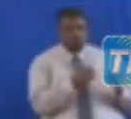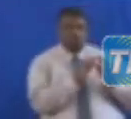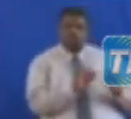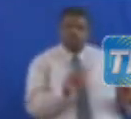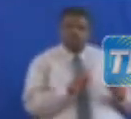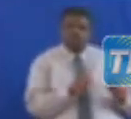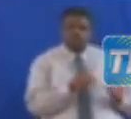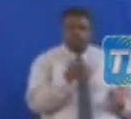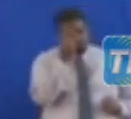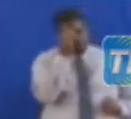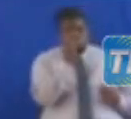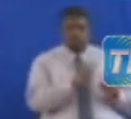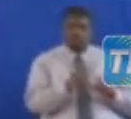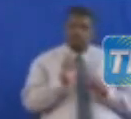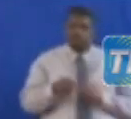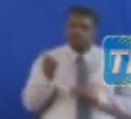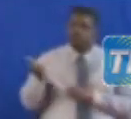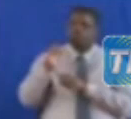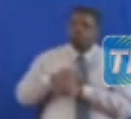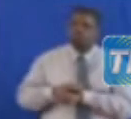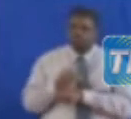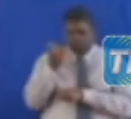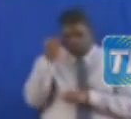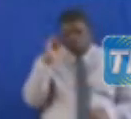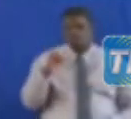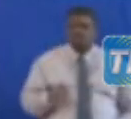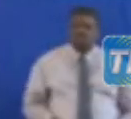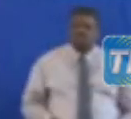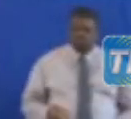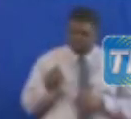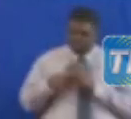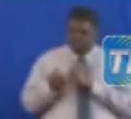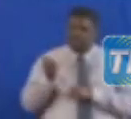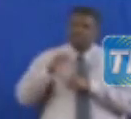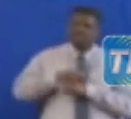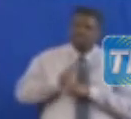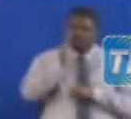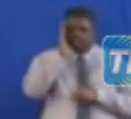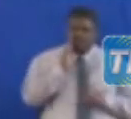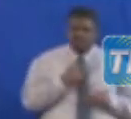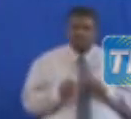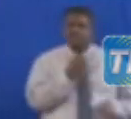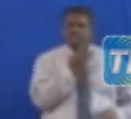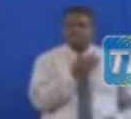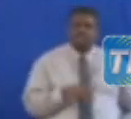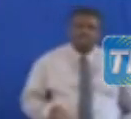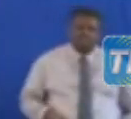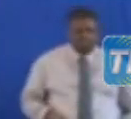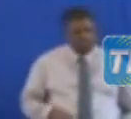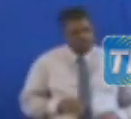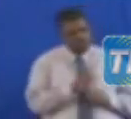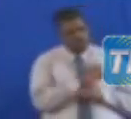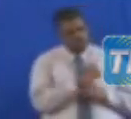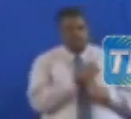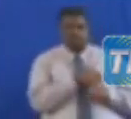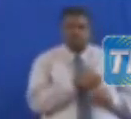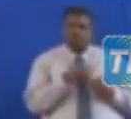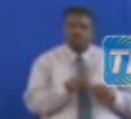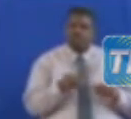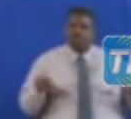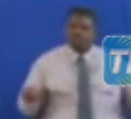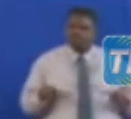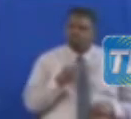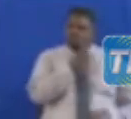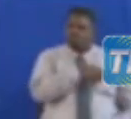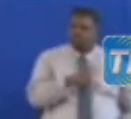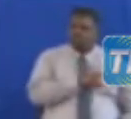na mafunzo ya stadi mbalimbali za ujuzi na ubunifu katika fani kwa vijana 400 kwa kozi za muda mrefu, lakini pia